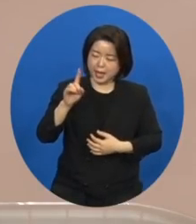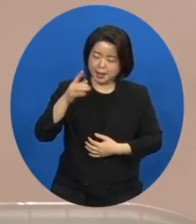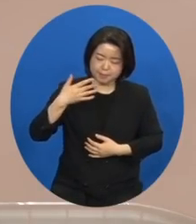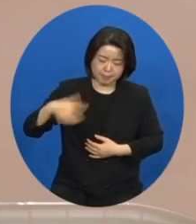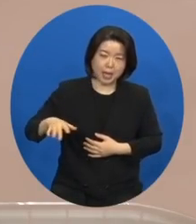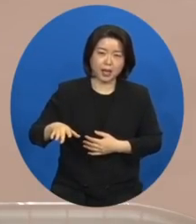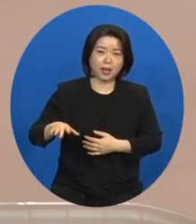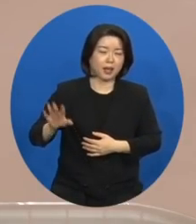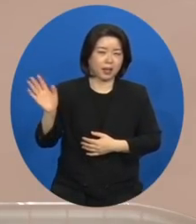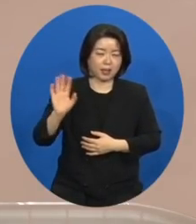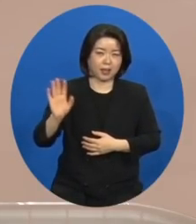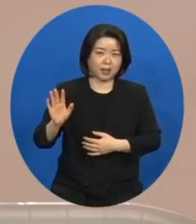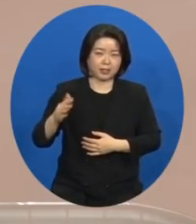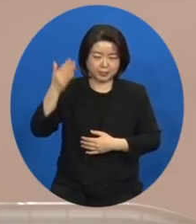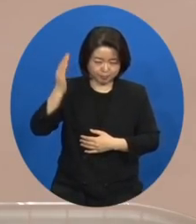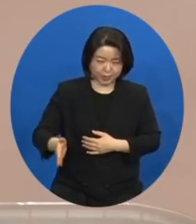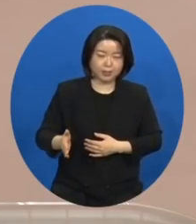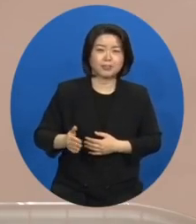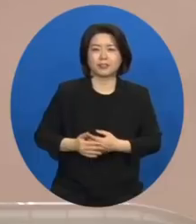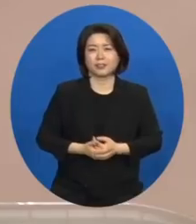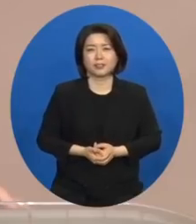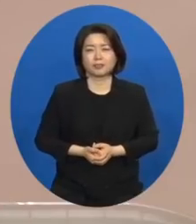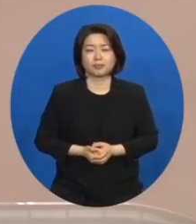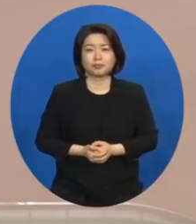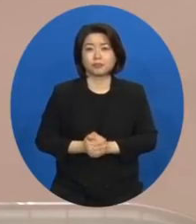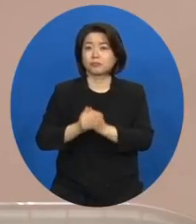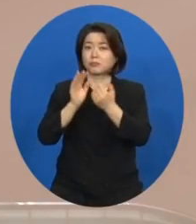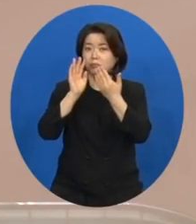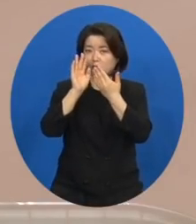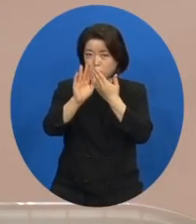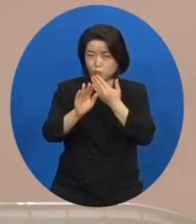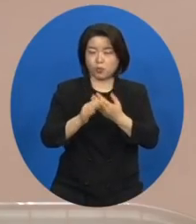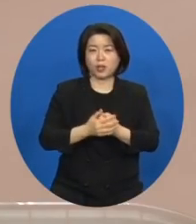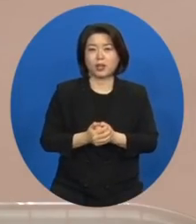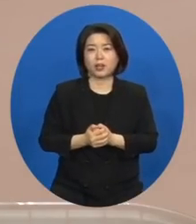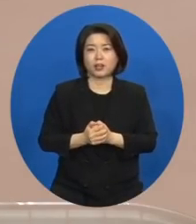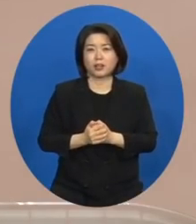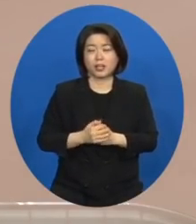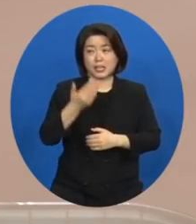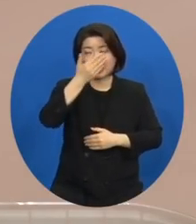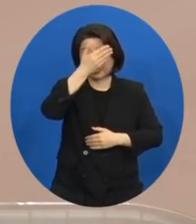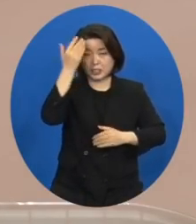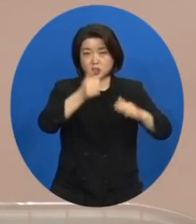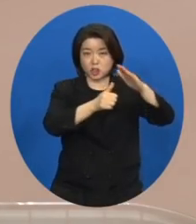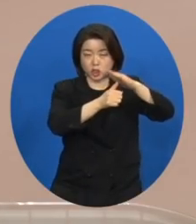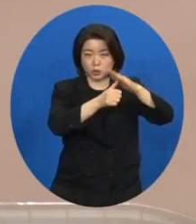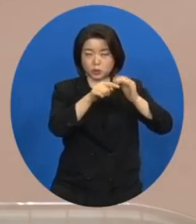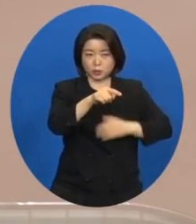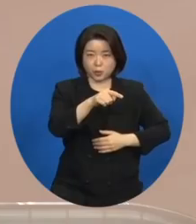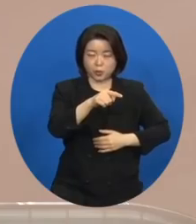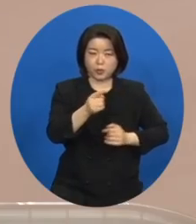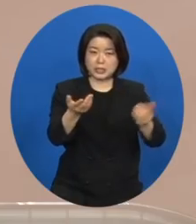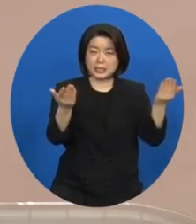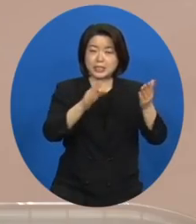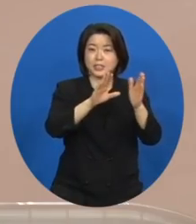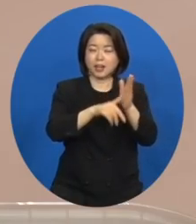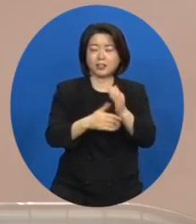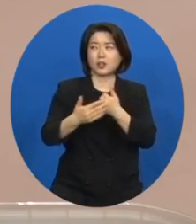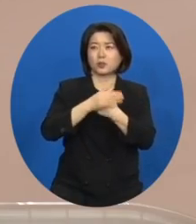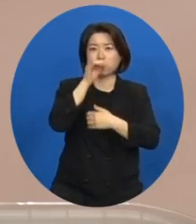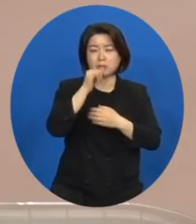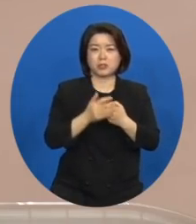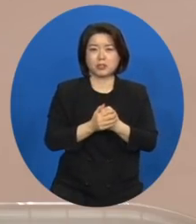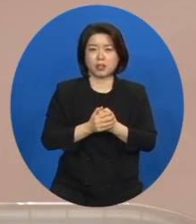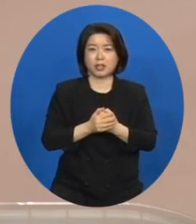끊어 졌는데요 나중에 이제 그 정선 사회를 할 때에 뭐 도움이 되긴 했습니다 예를 들어서 이제 청소나 이들